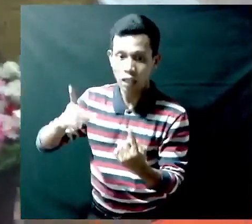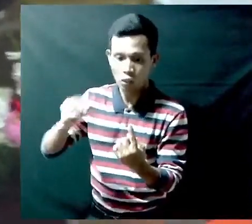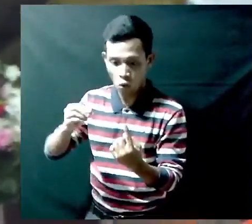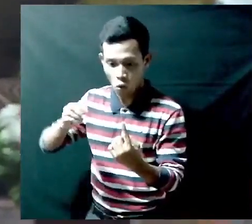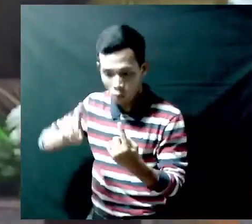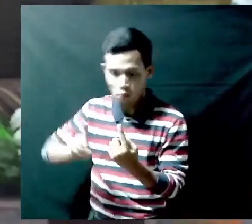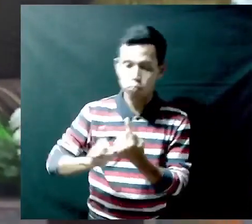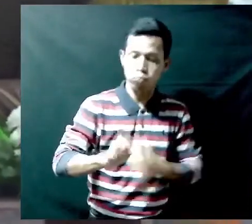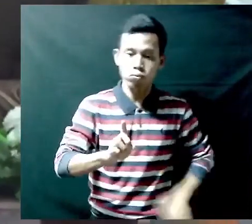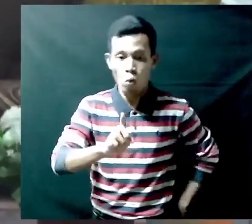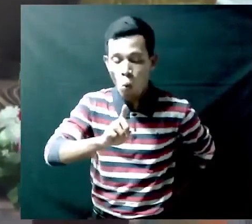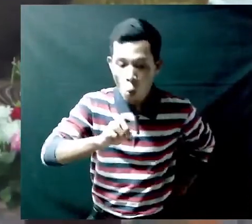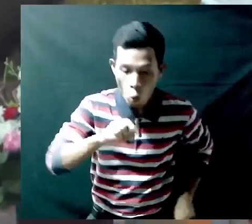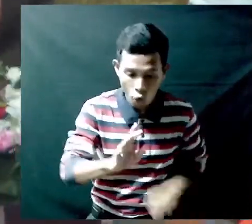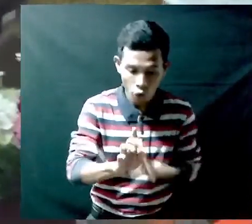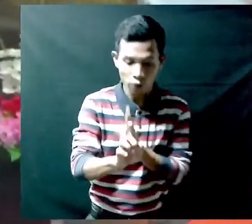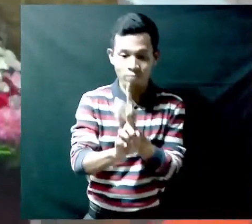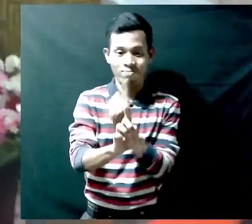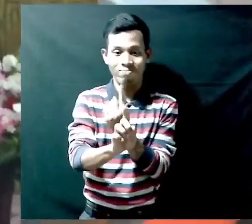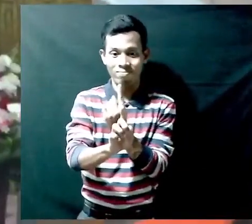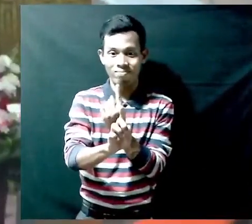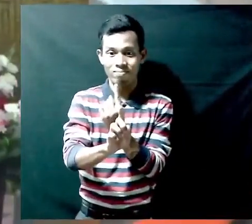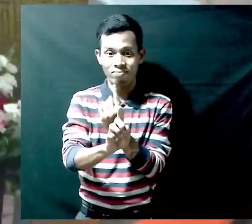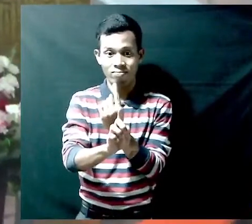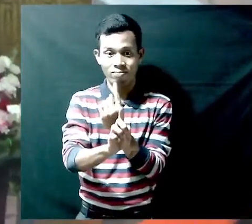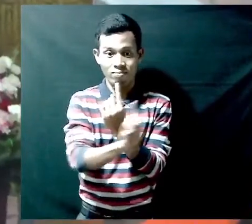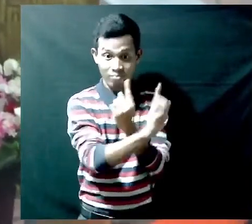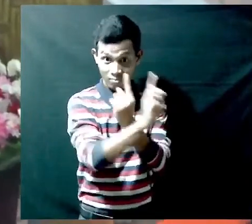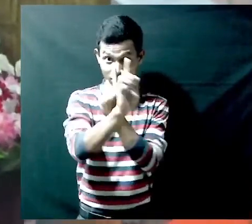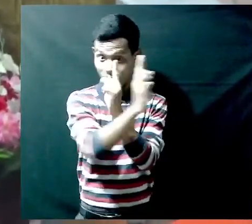that works through you.